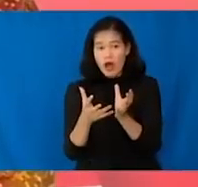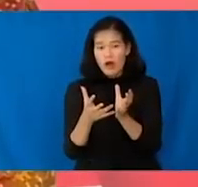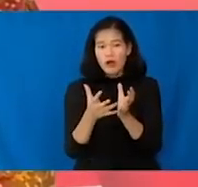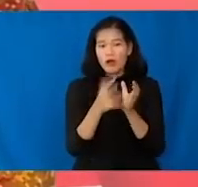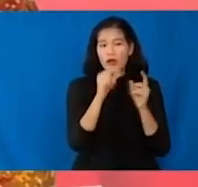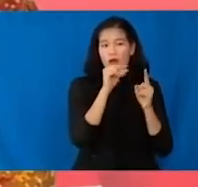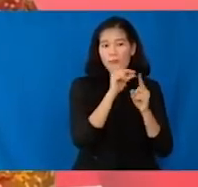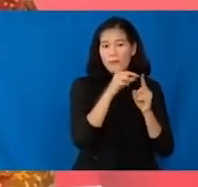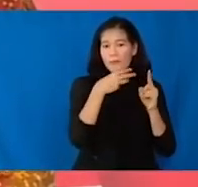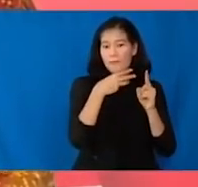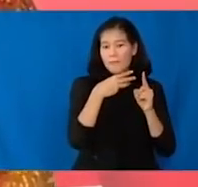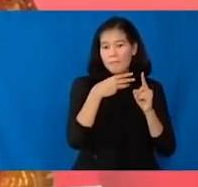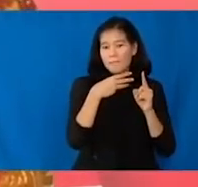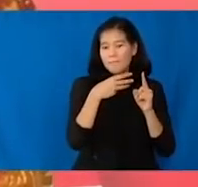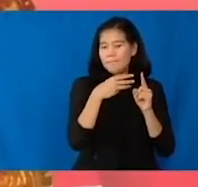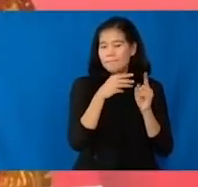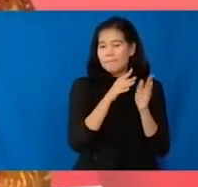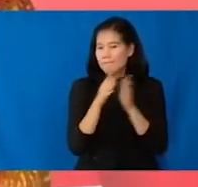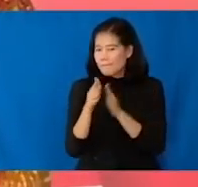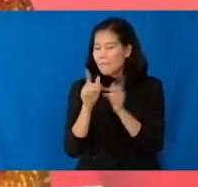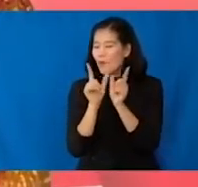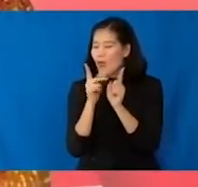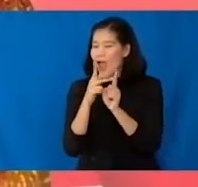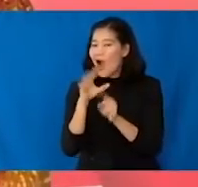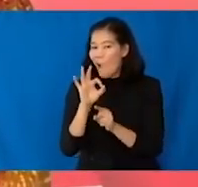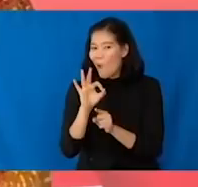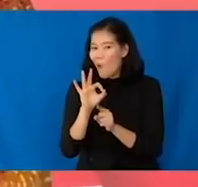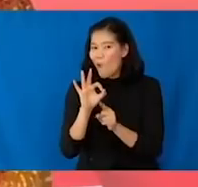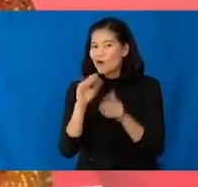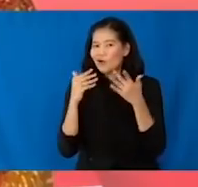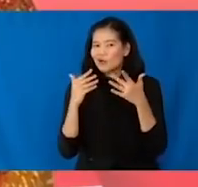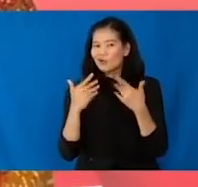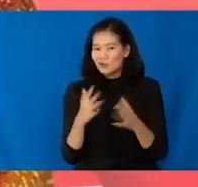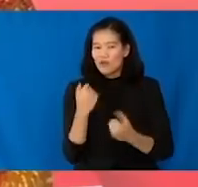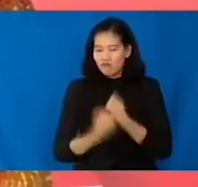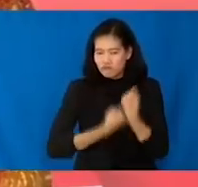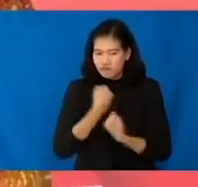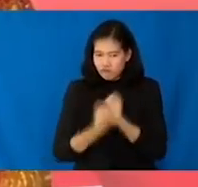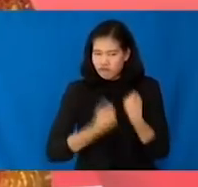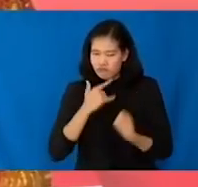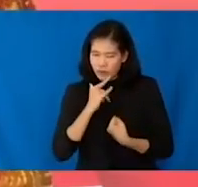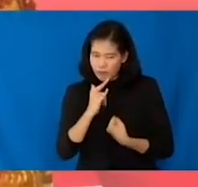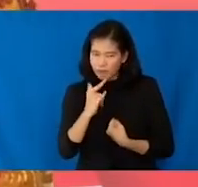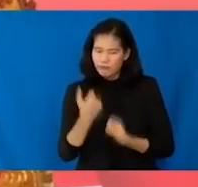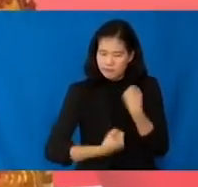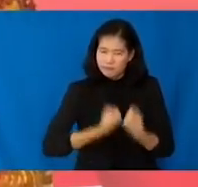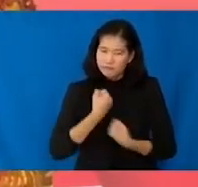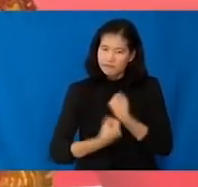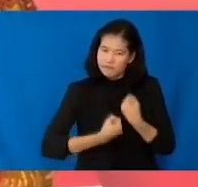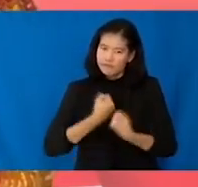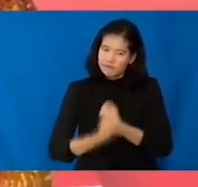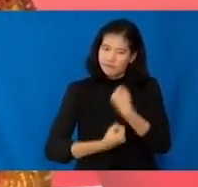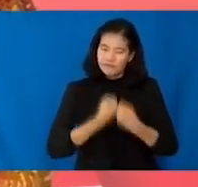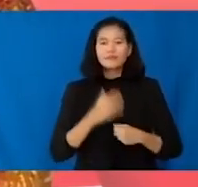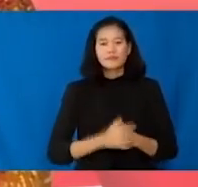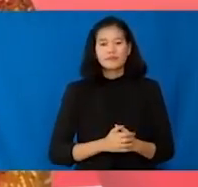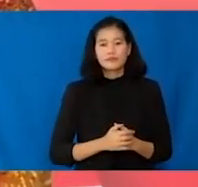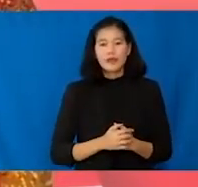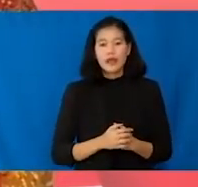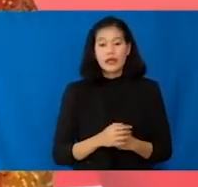ulangi dibawa Who telah melaksanakan kegiatan ini secara terus-menerus kita